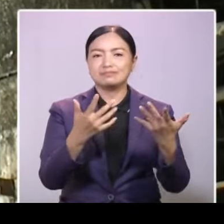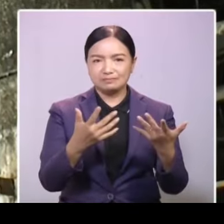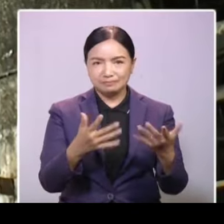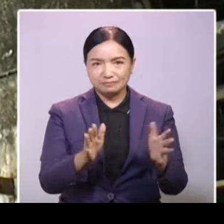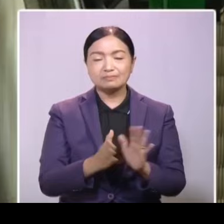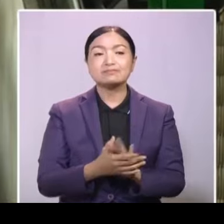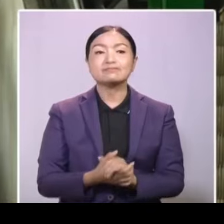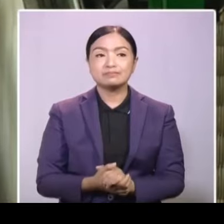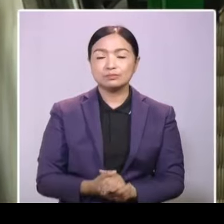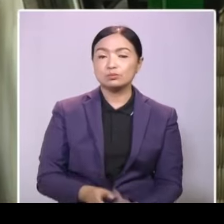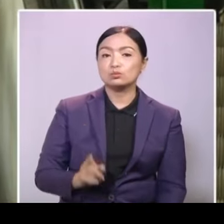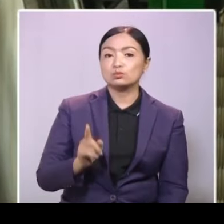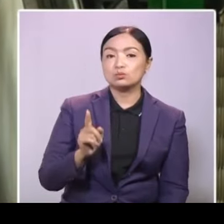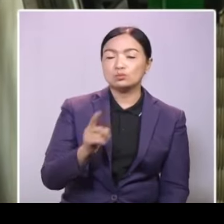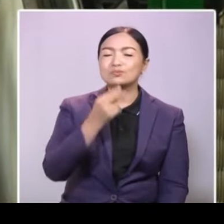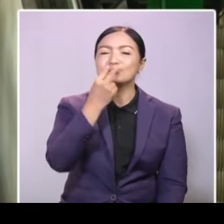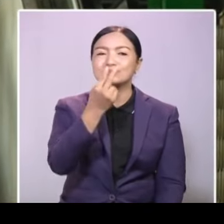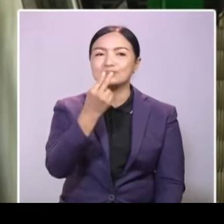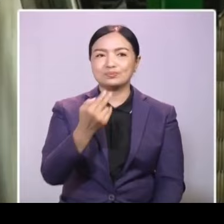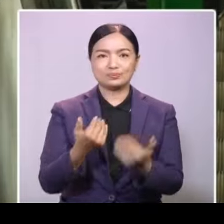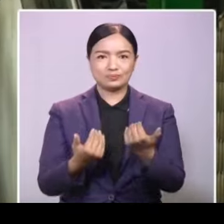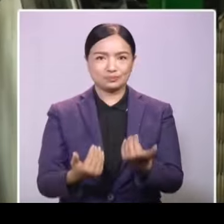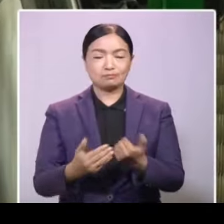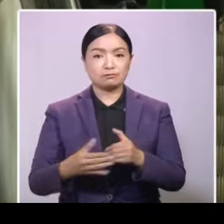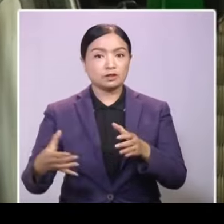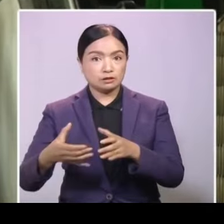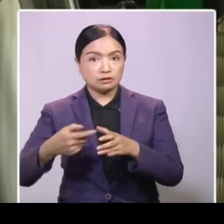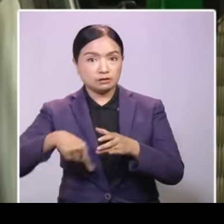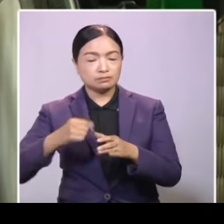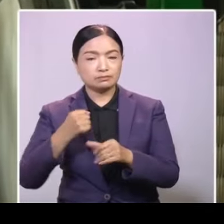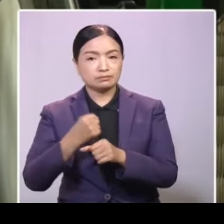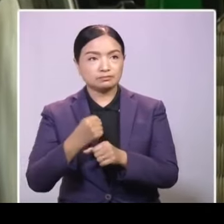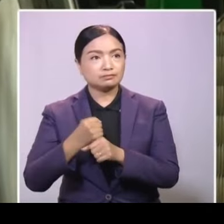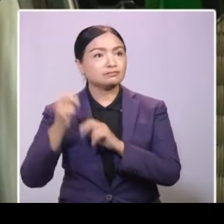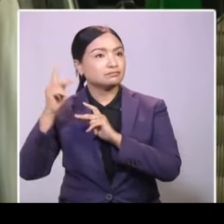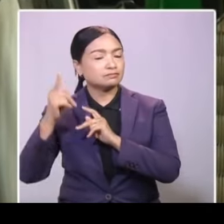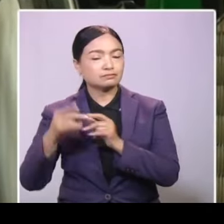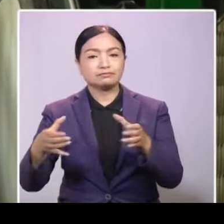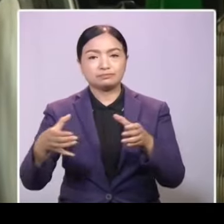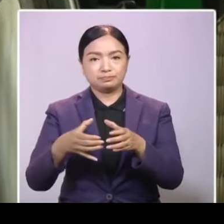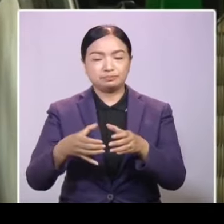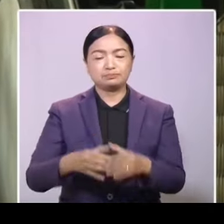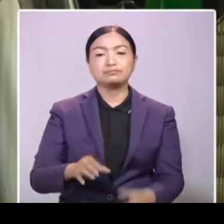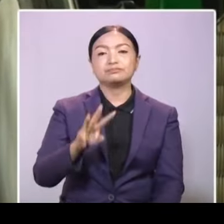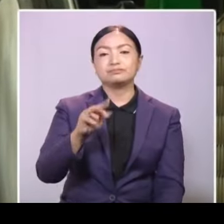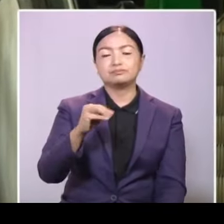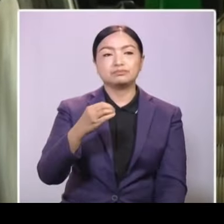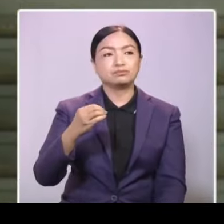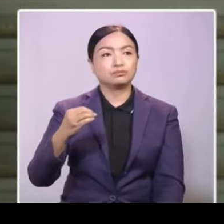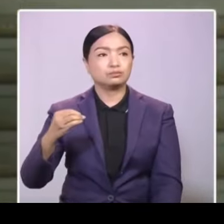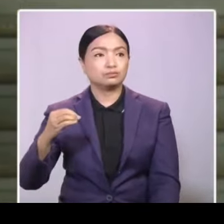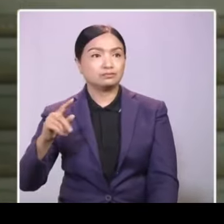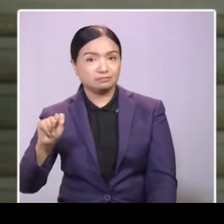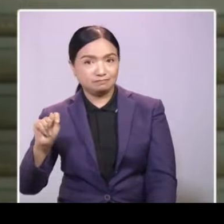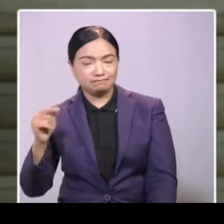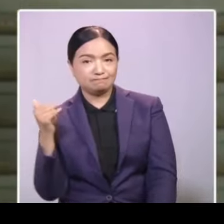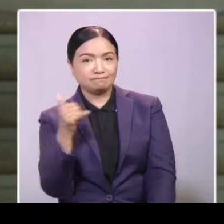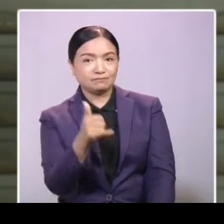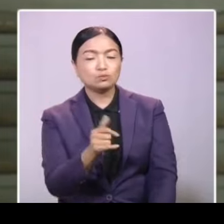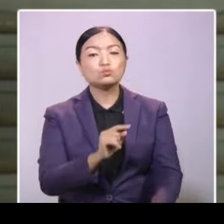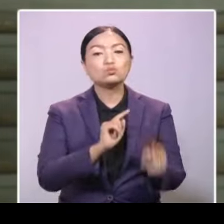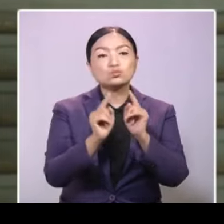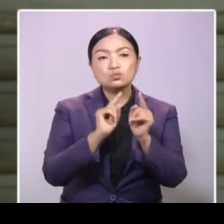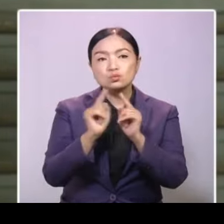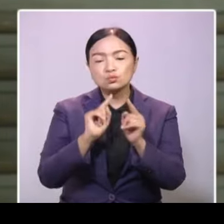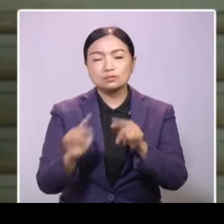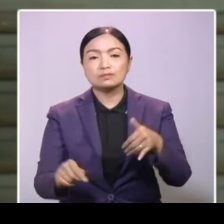ล้วนี่ก็เป็นภาพบรรยากาศล่าสุดนะที่ทีมงานของเราครับทีมข่าวของ MCOT ลงพื้นที่ไปแล้วก็มีการไปพูดคุยกับ